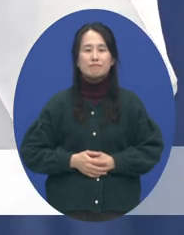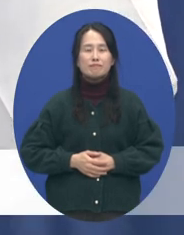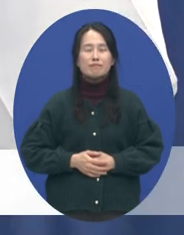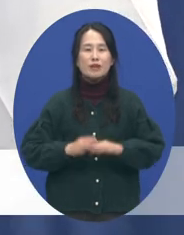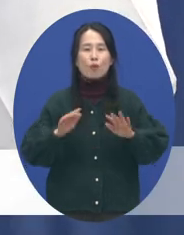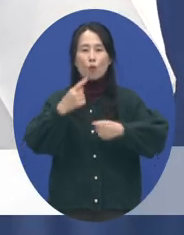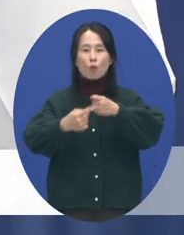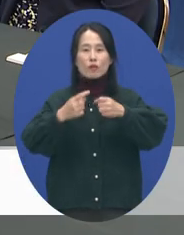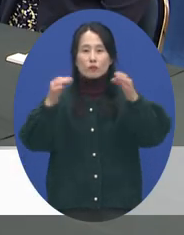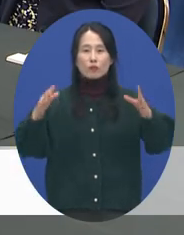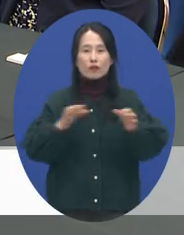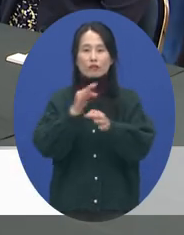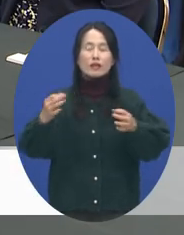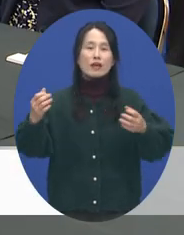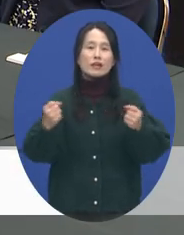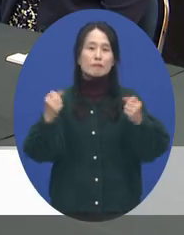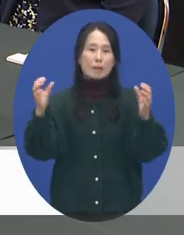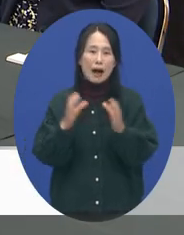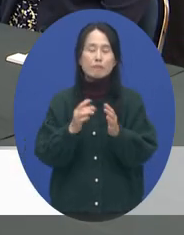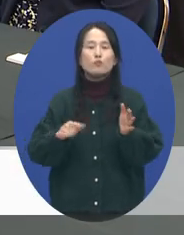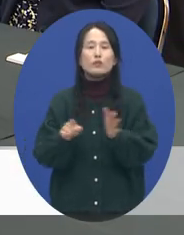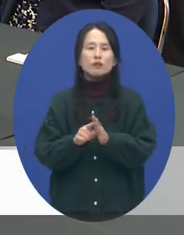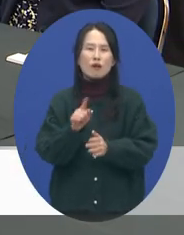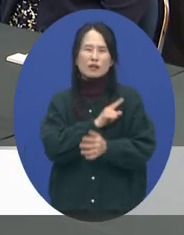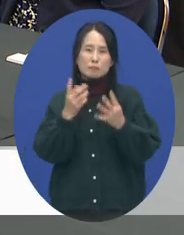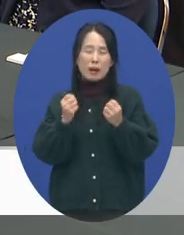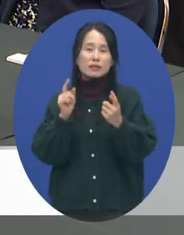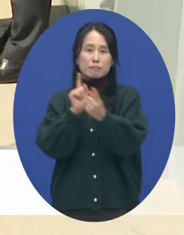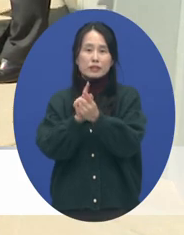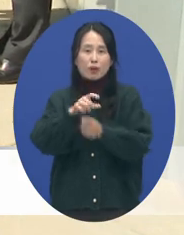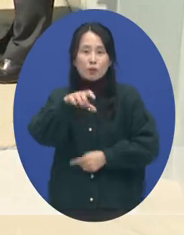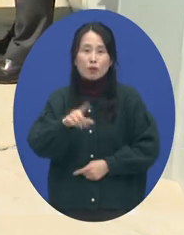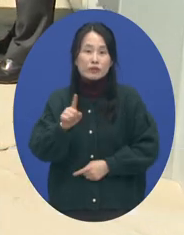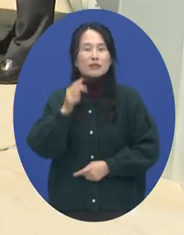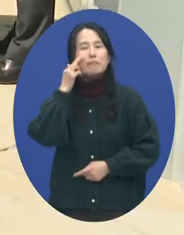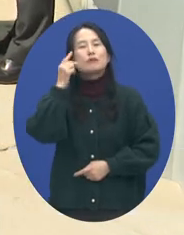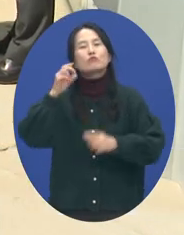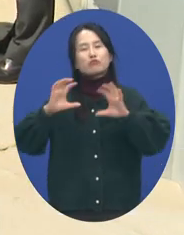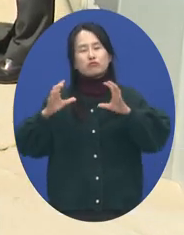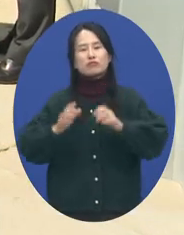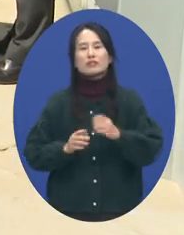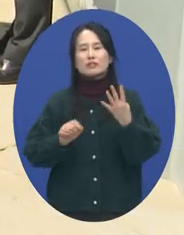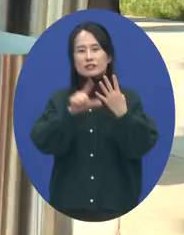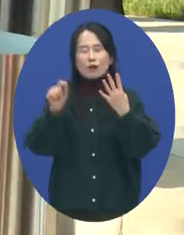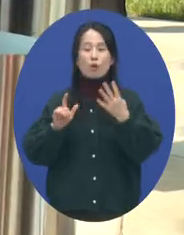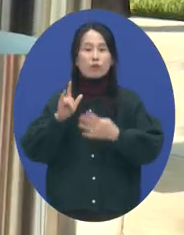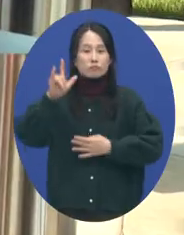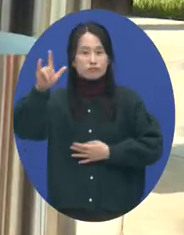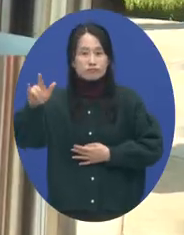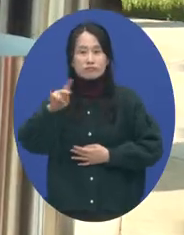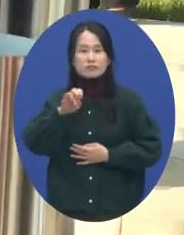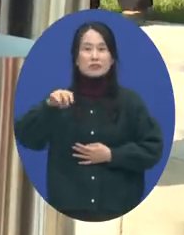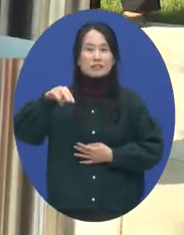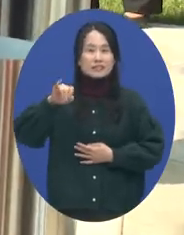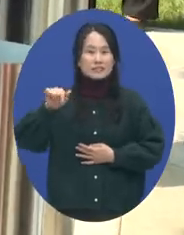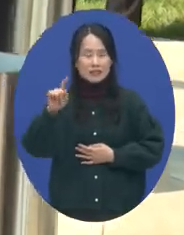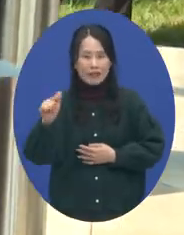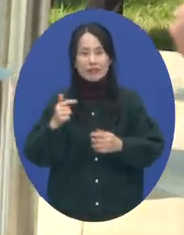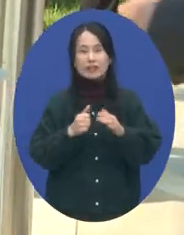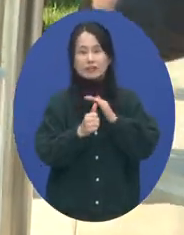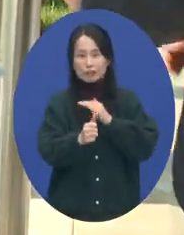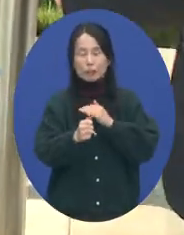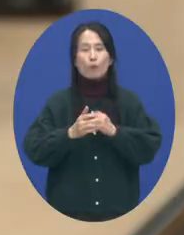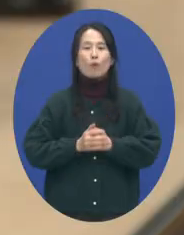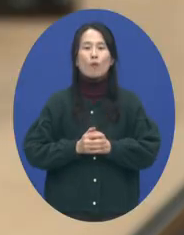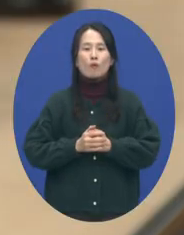경기도가 올한해 경제 협력을 위해 가장 많이 만난 국가는 미국. 지난 4월 해외 출장길에서 미시간 주지사, 버지니아